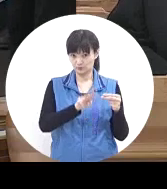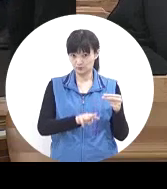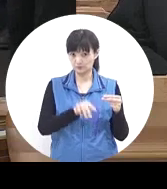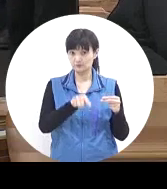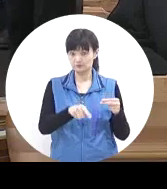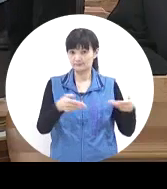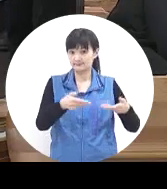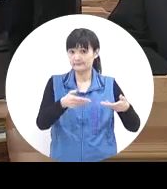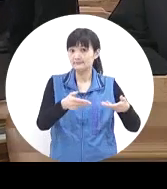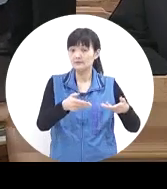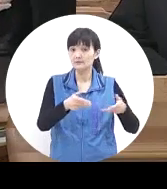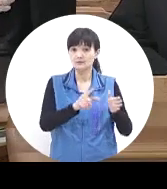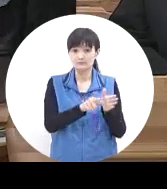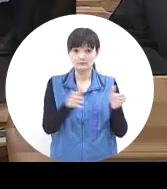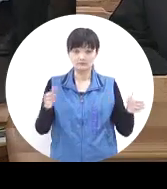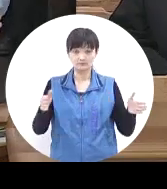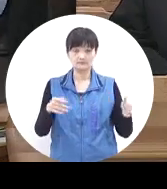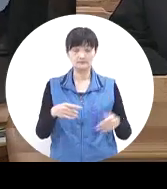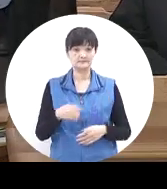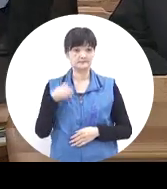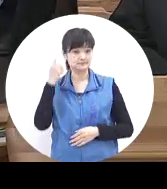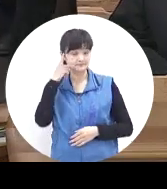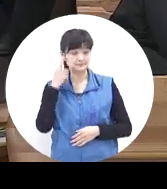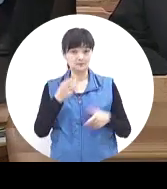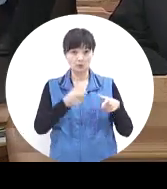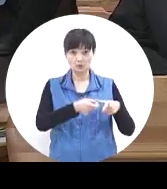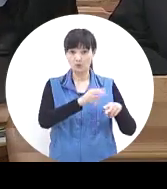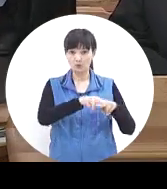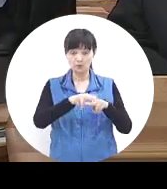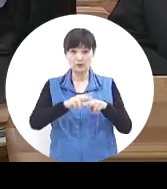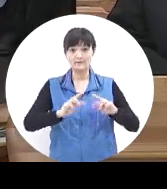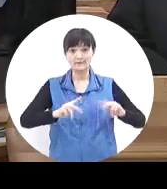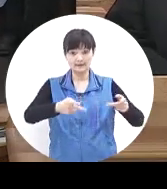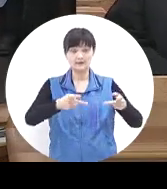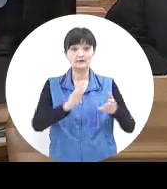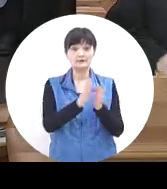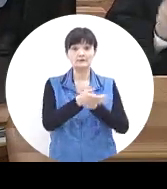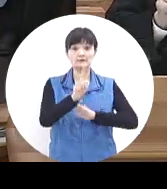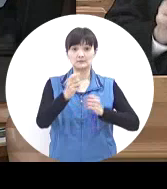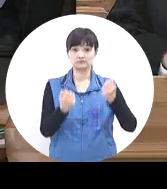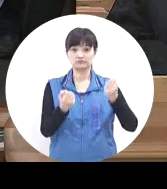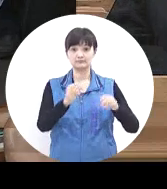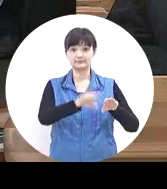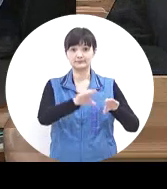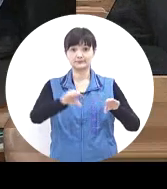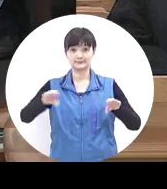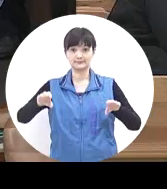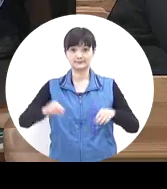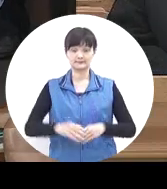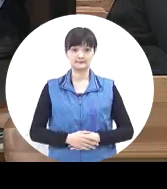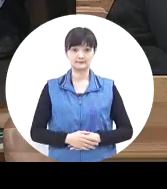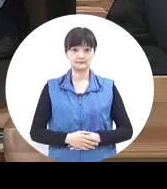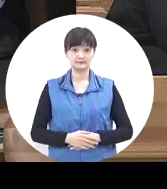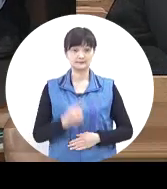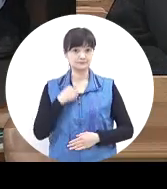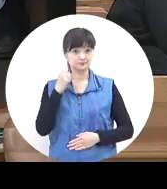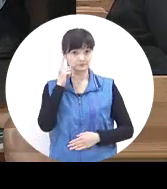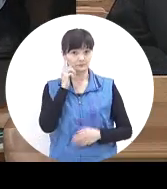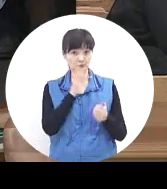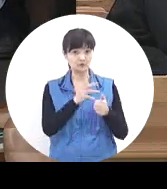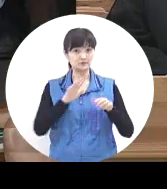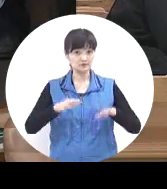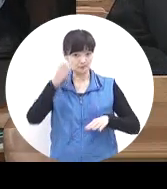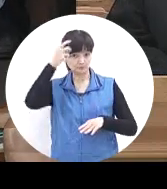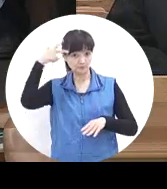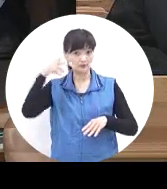将温宅郡很多的公社来做停车场。那市长，那目前来讲，现在的新庄、泰